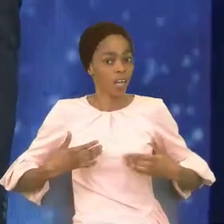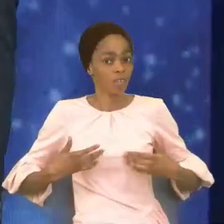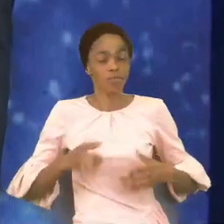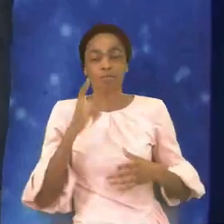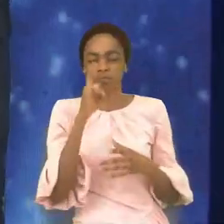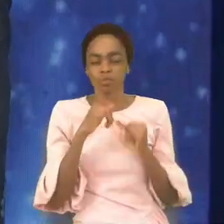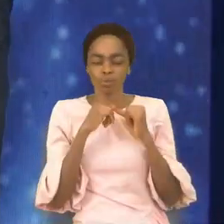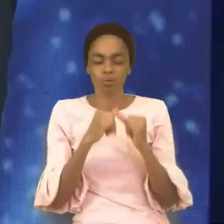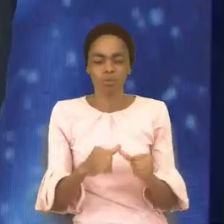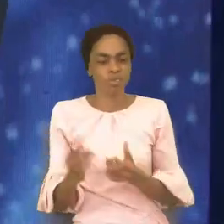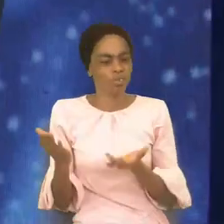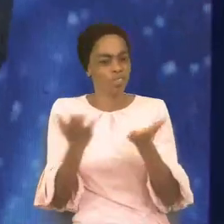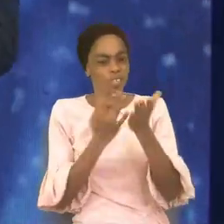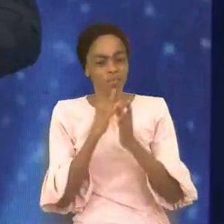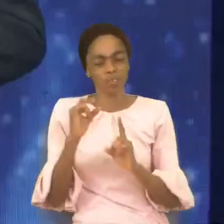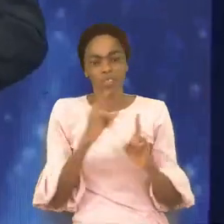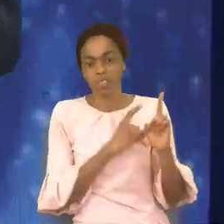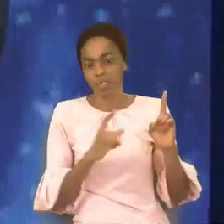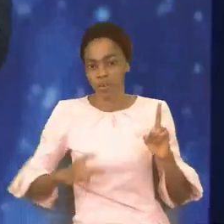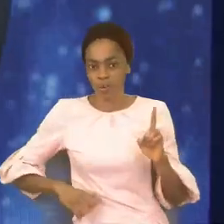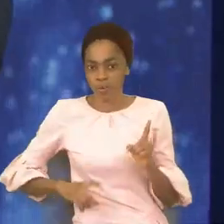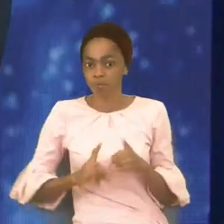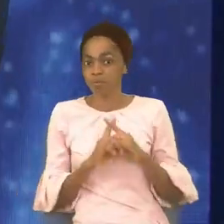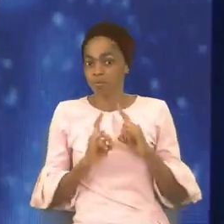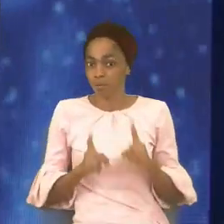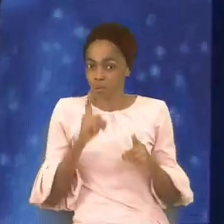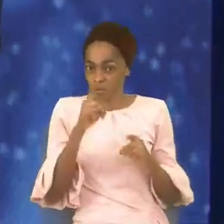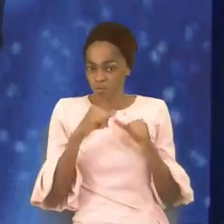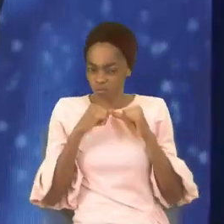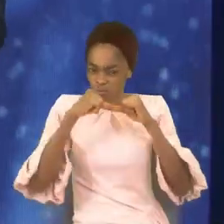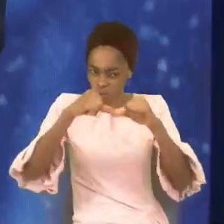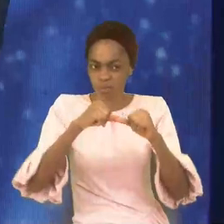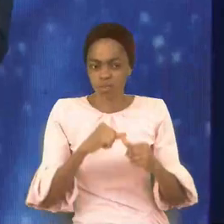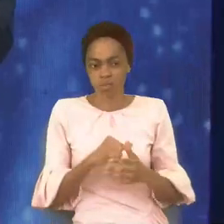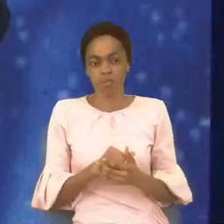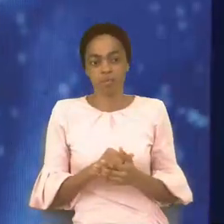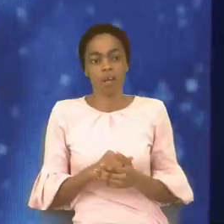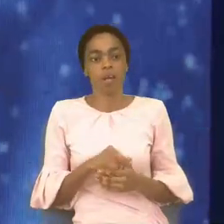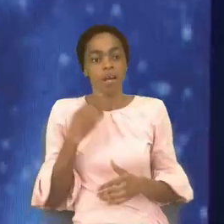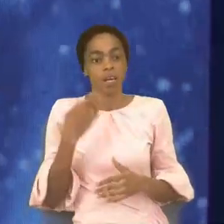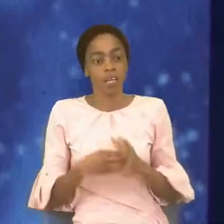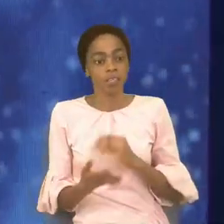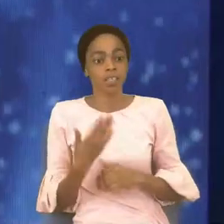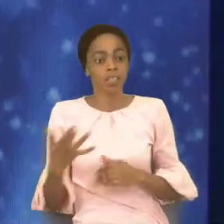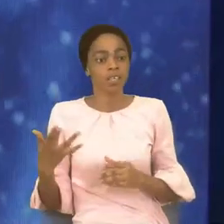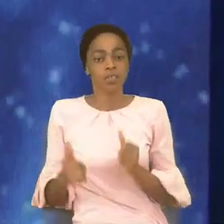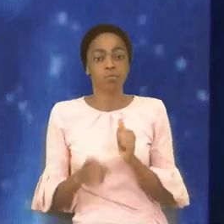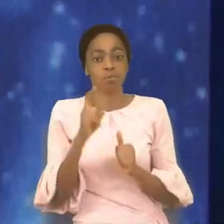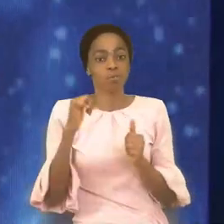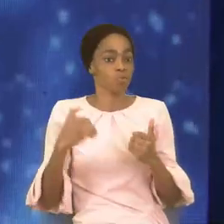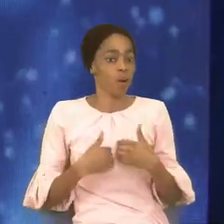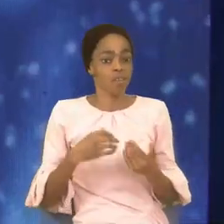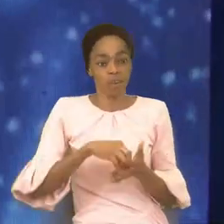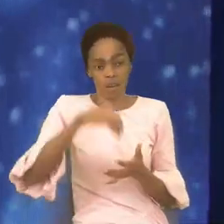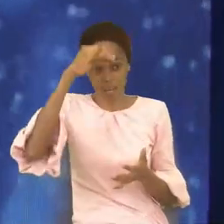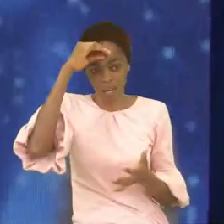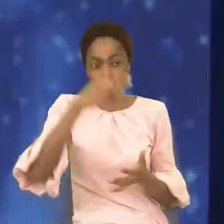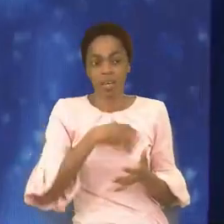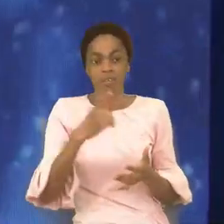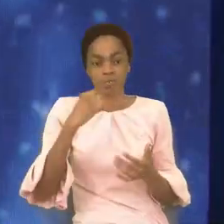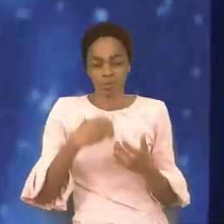à servir le Seigneur. Mais toi demeure dans les choses que tu as apprises et